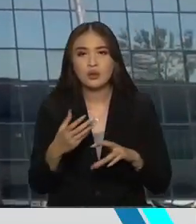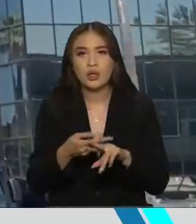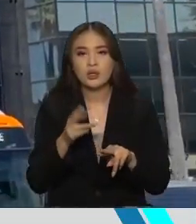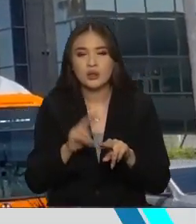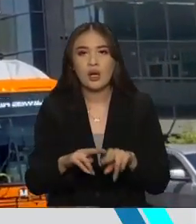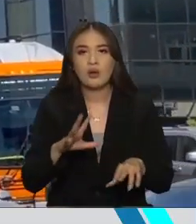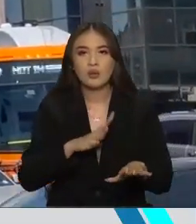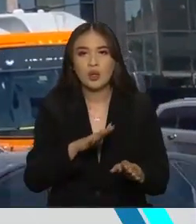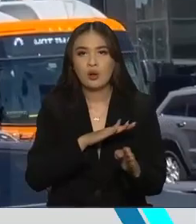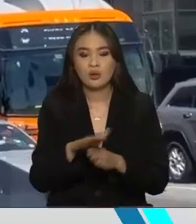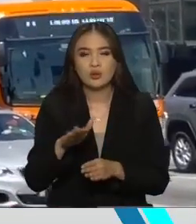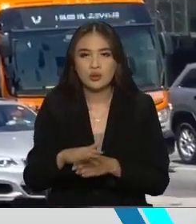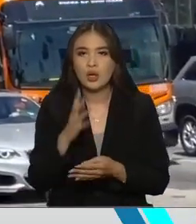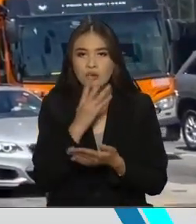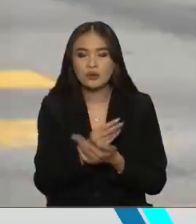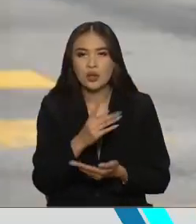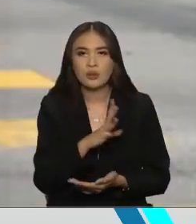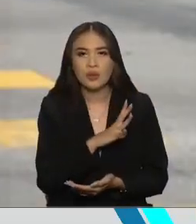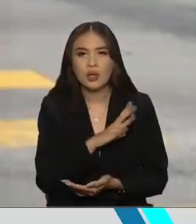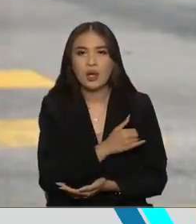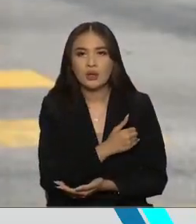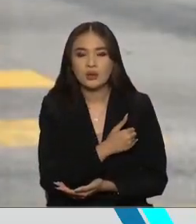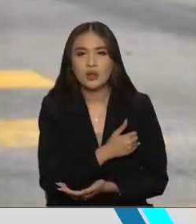дегенін орындатуға тас түйін бел буған.